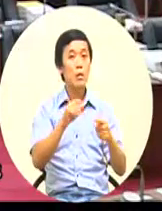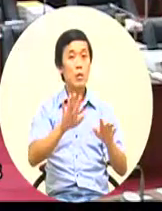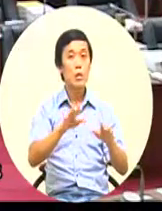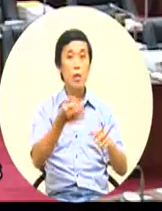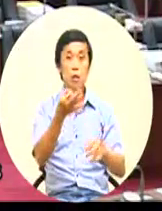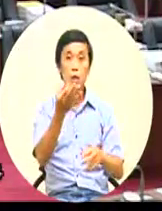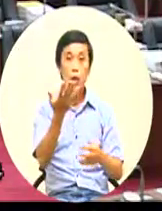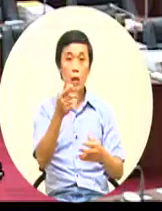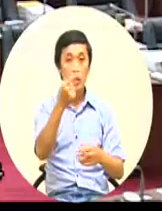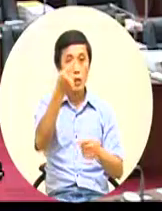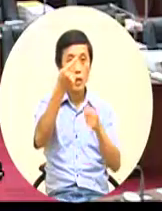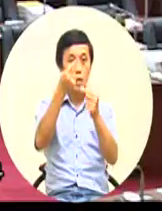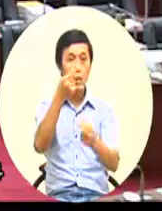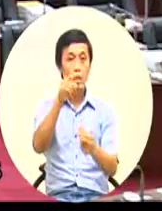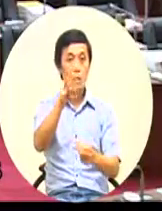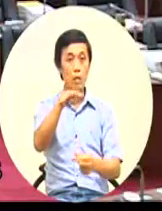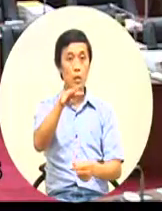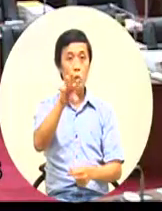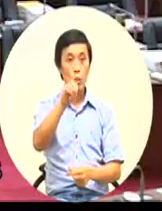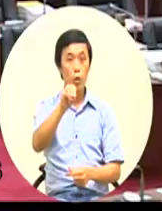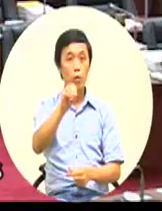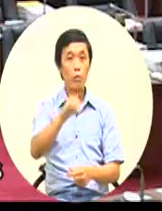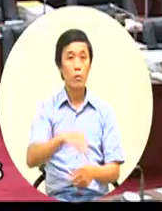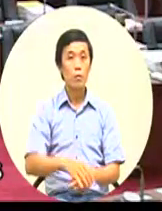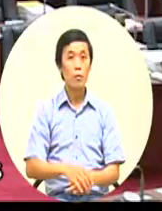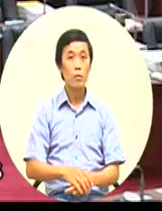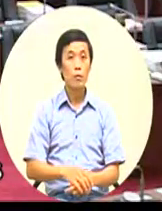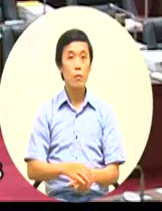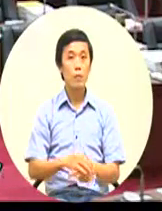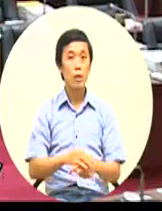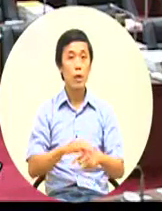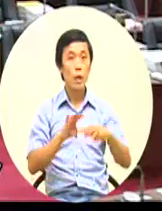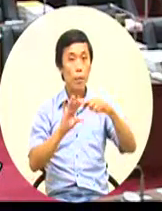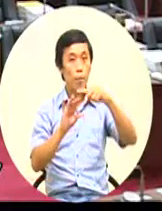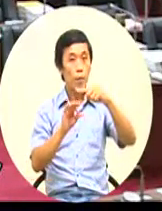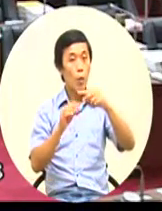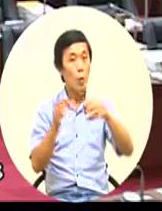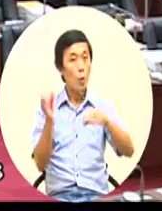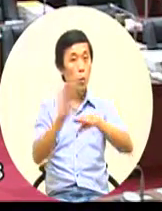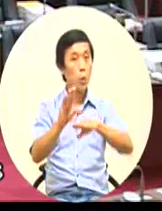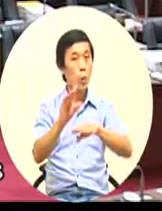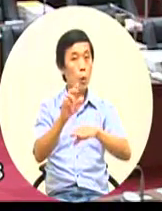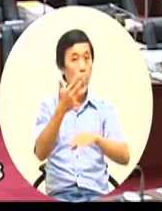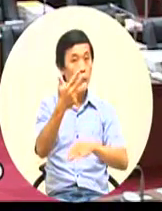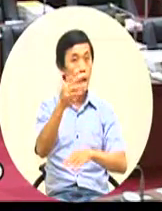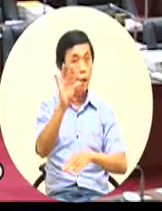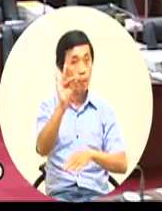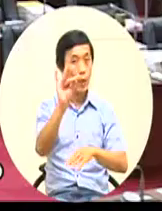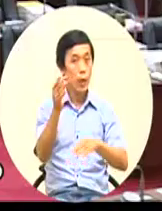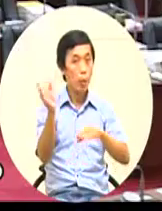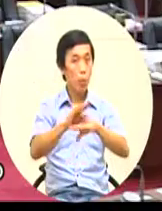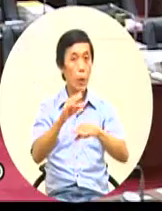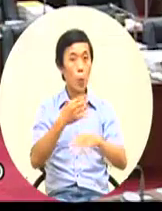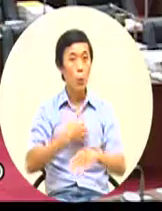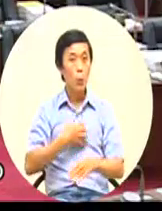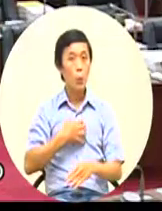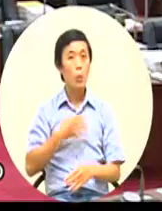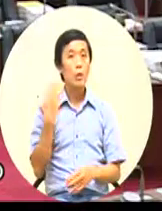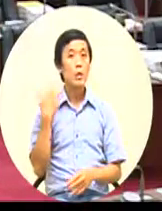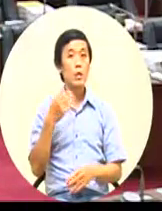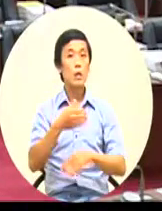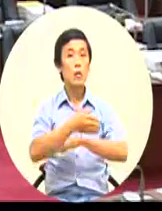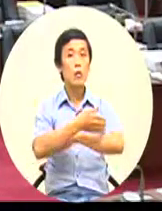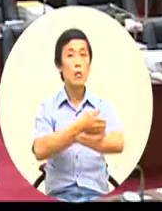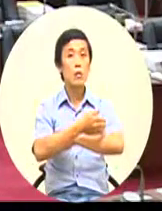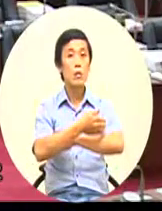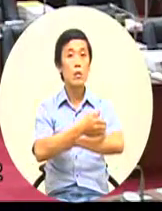钱呢？1.4亿，涨了800倍。根据当年呢，沈主席呢吴国